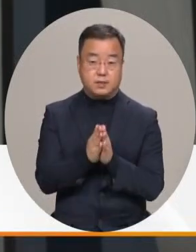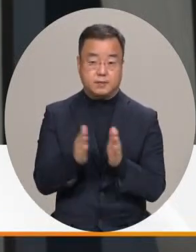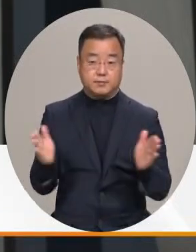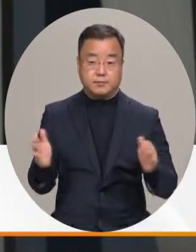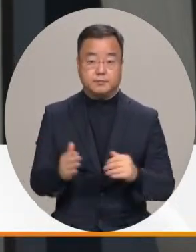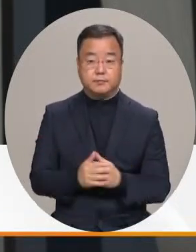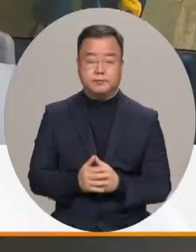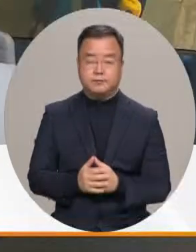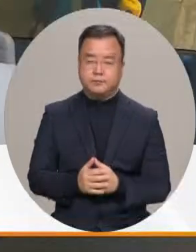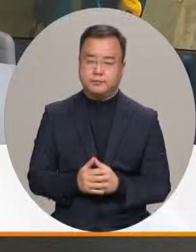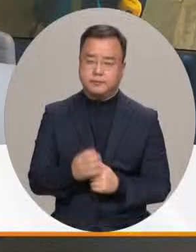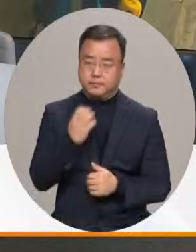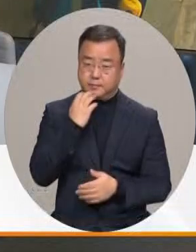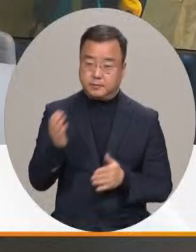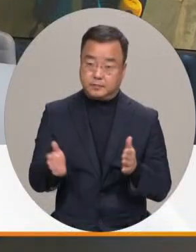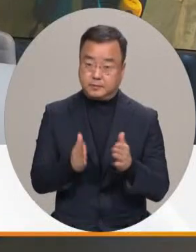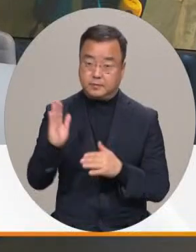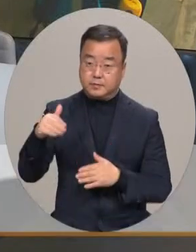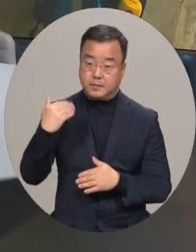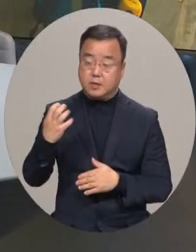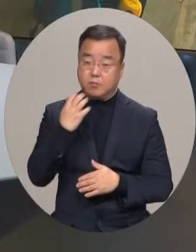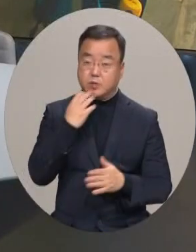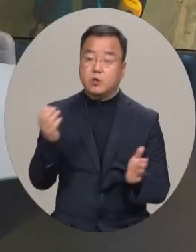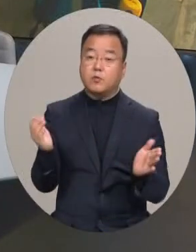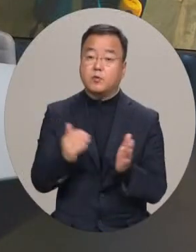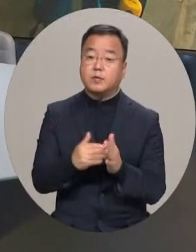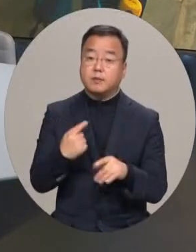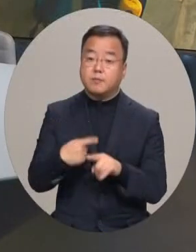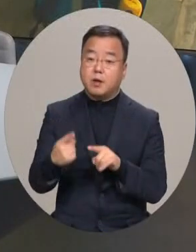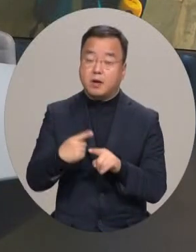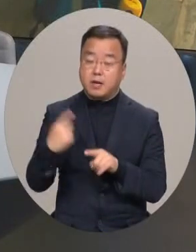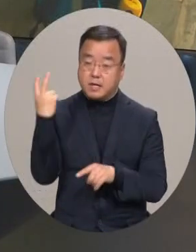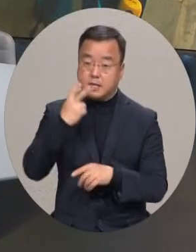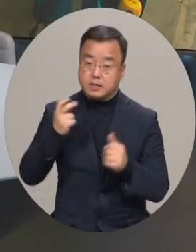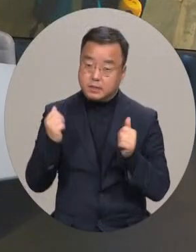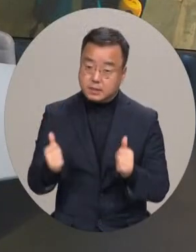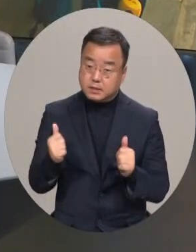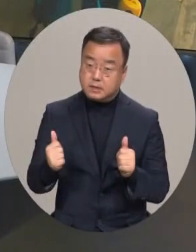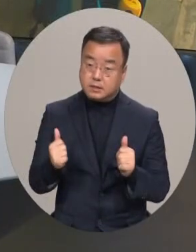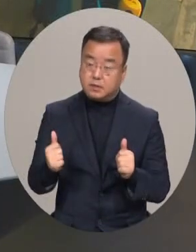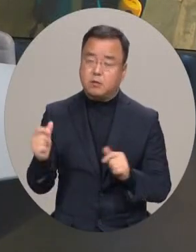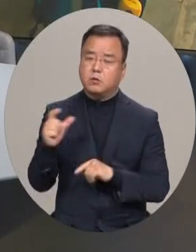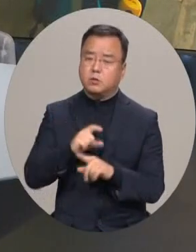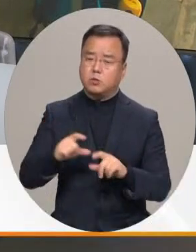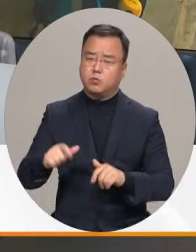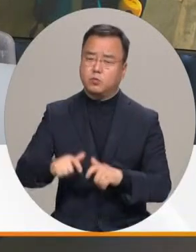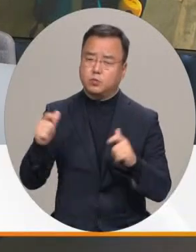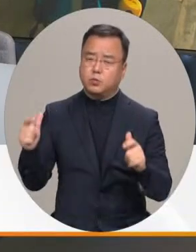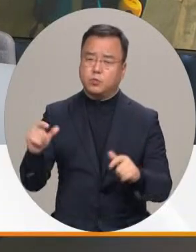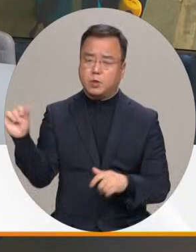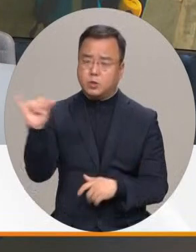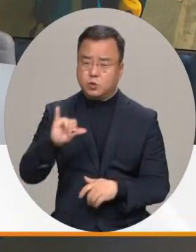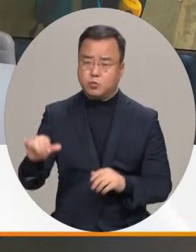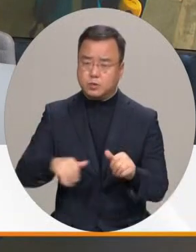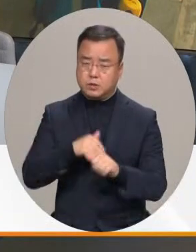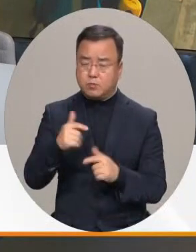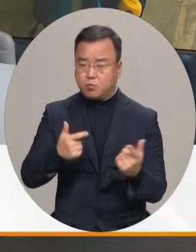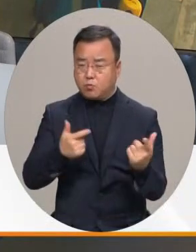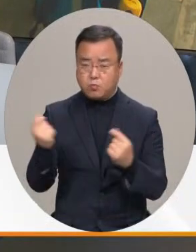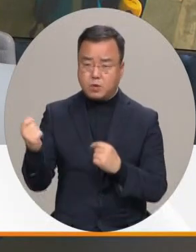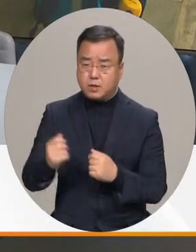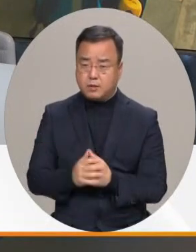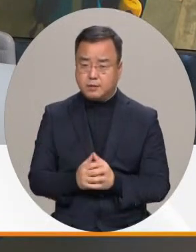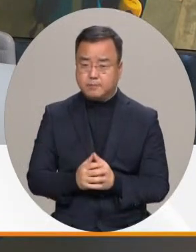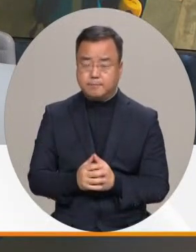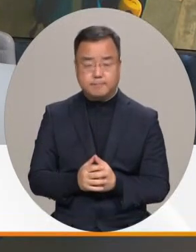예정입니다네이 경기도에이어서 서울까지 평가나 진단이 강화하고 있는 건데 이게 전국적인 흐름으로 이어질까요